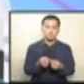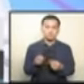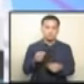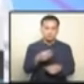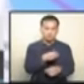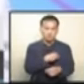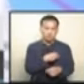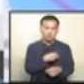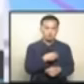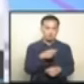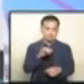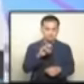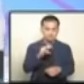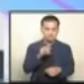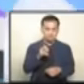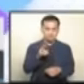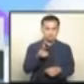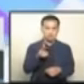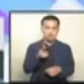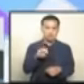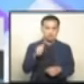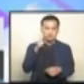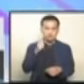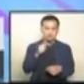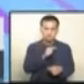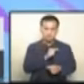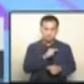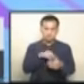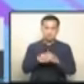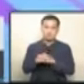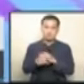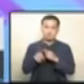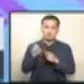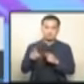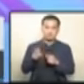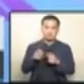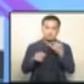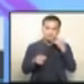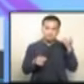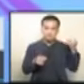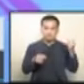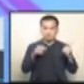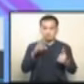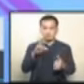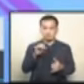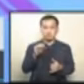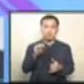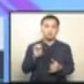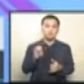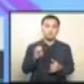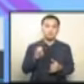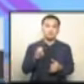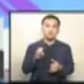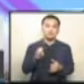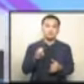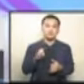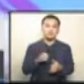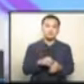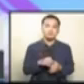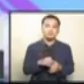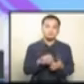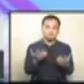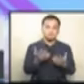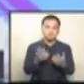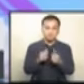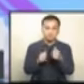si police inspector, kung gayon ayaw ng security guard papasukin siya, din tumawag ho siya sa Camp Crame, yung sa kung